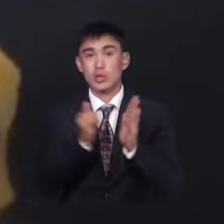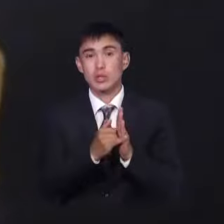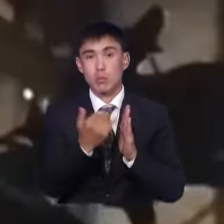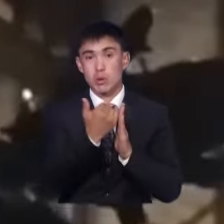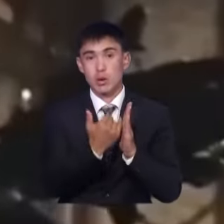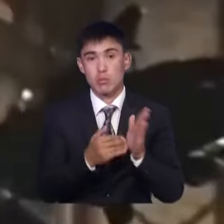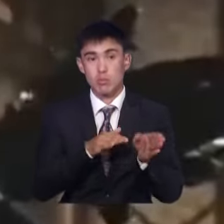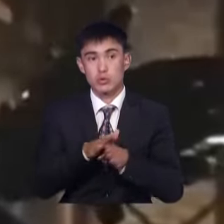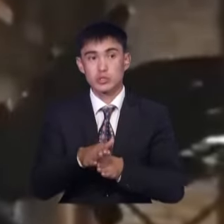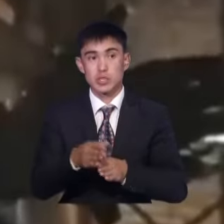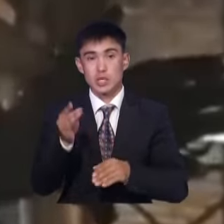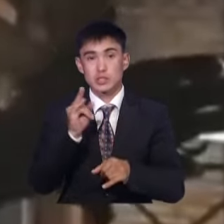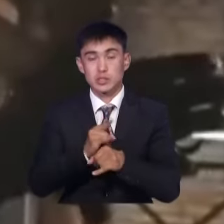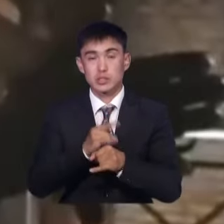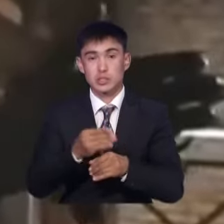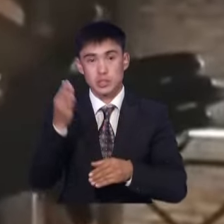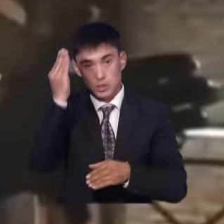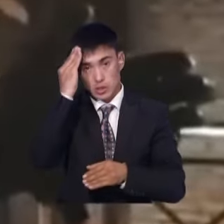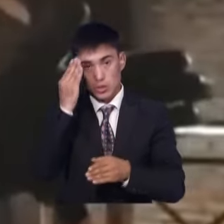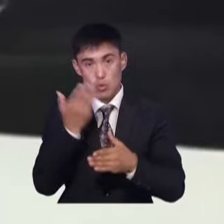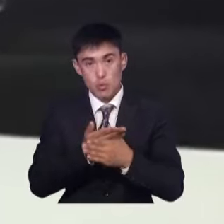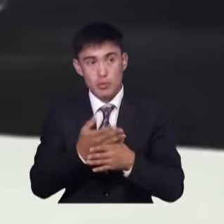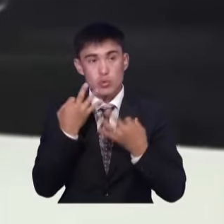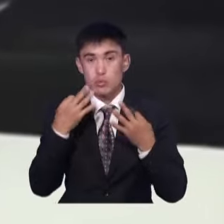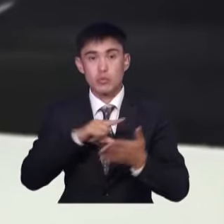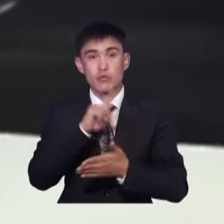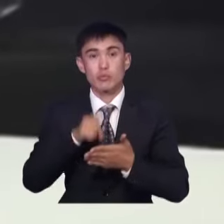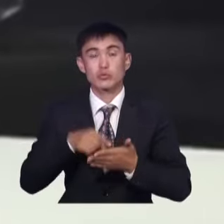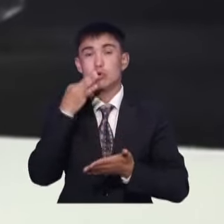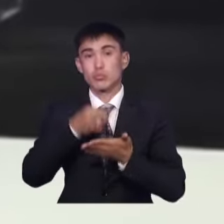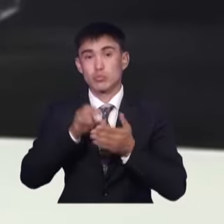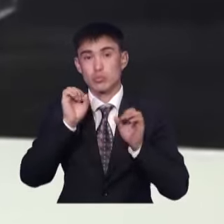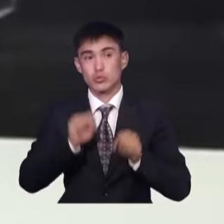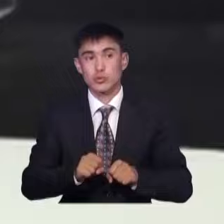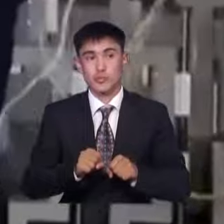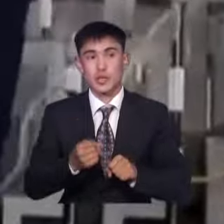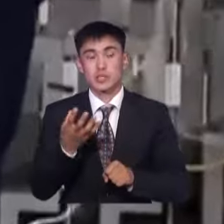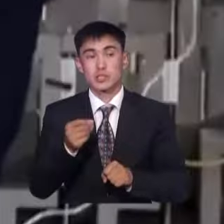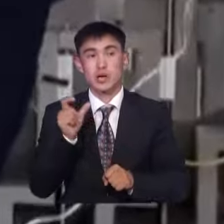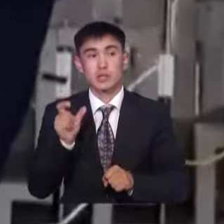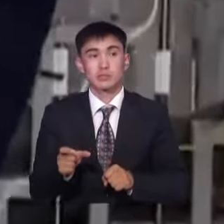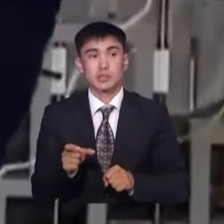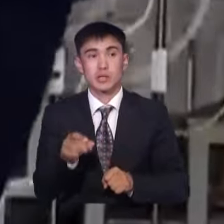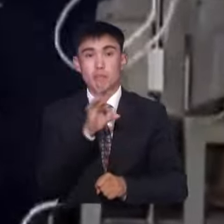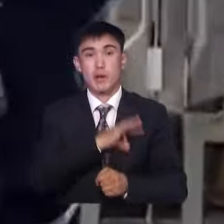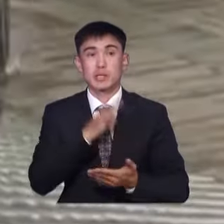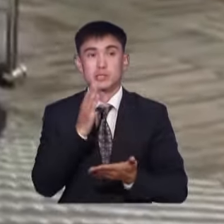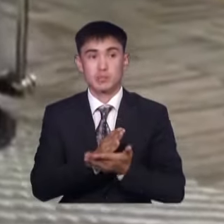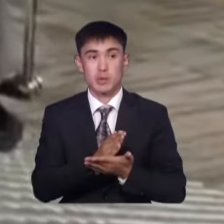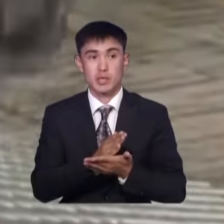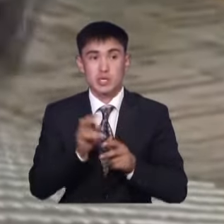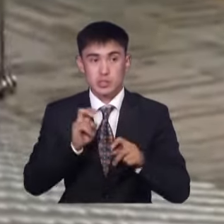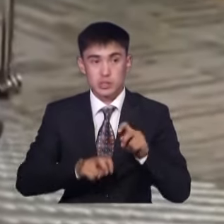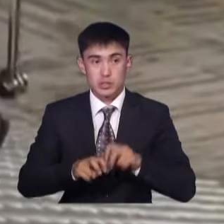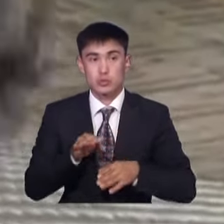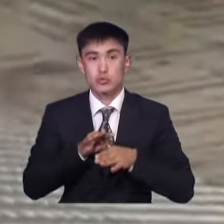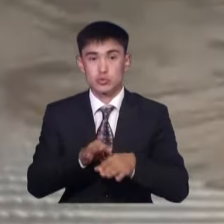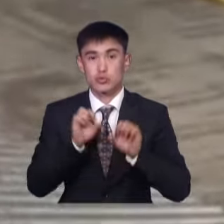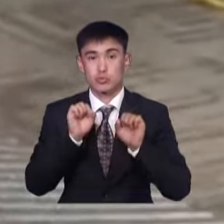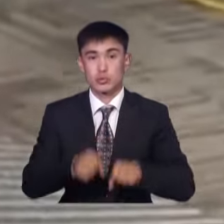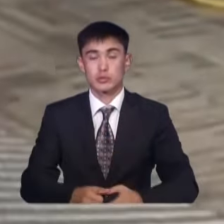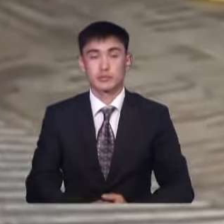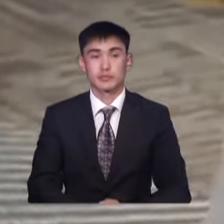бағдарламалар арқылы жасанды интеллекттің көмегімен кез келген сұраққа жауап таба алады. Сонымен қатар адамзатқа пайдасы тиетін зерттеулер жүргізуге де